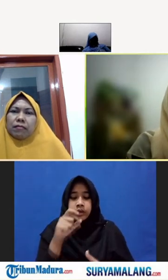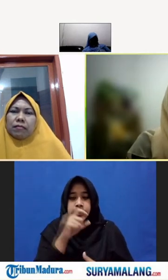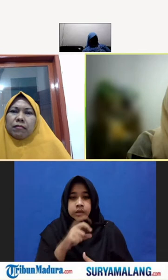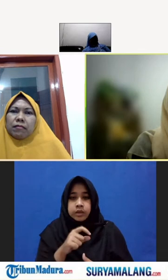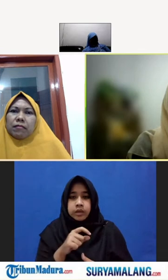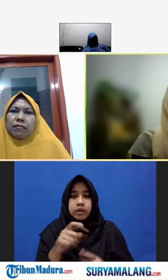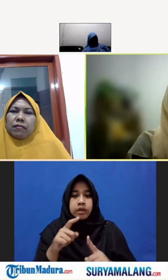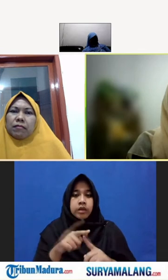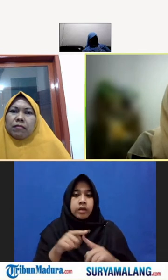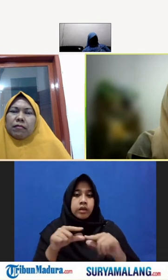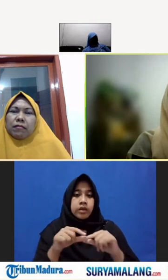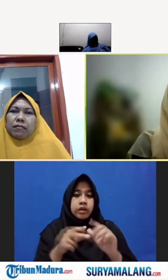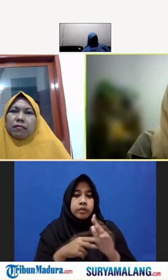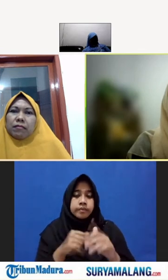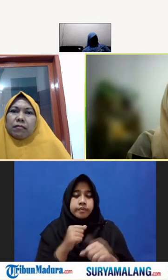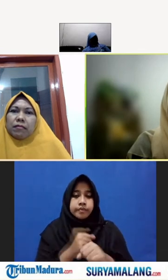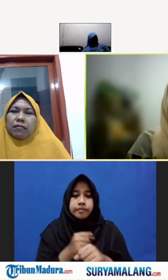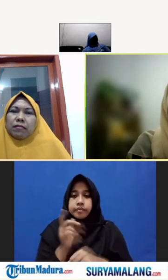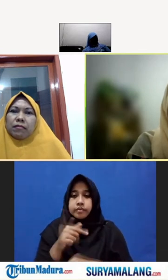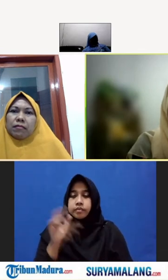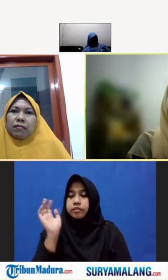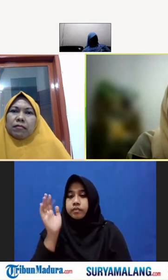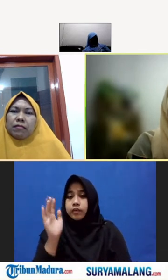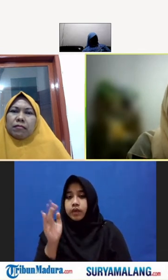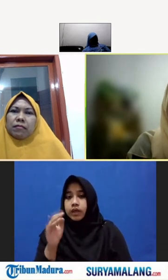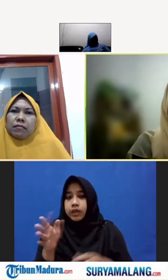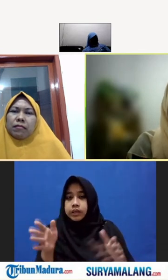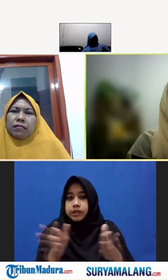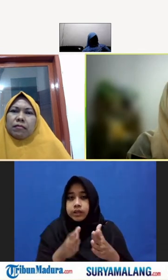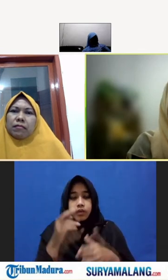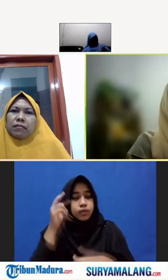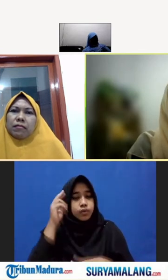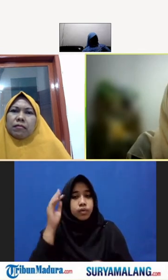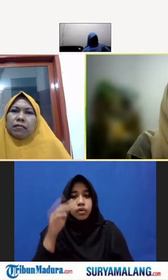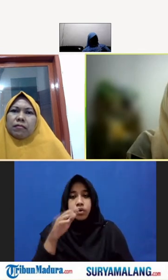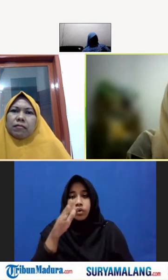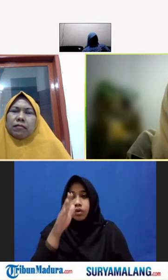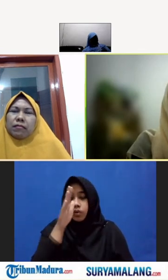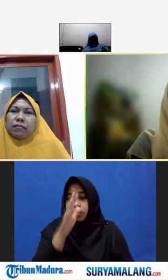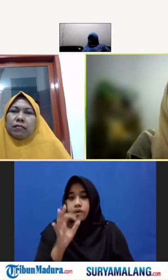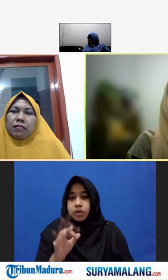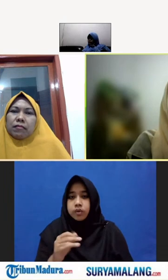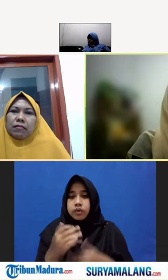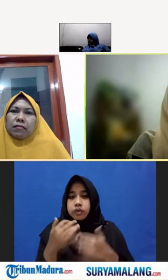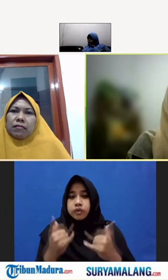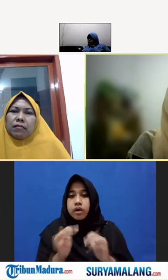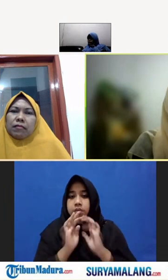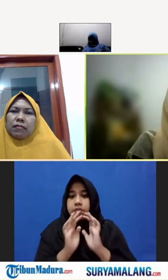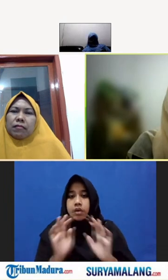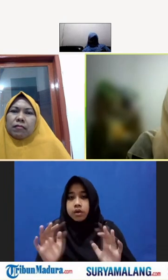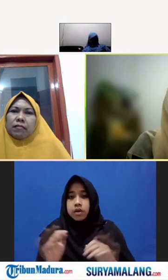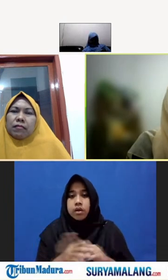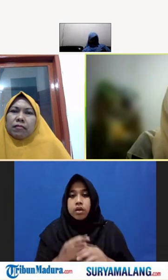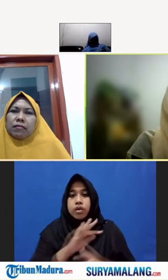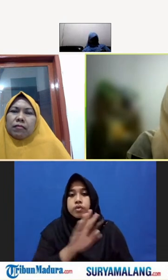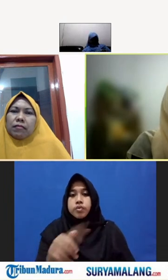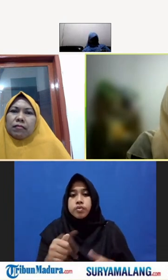training-training singkat atau seminar-seminar yang buat orang tua. Sekarang tuh lagi banyak banget karena semua serba Zoom